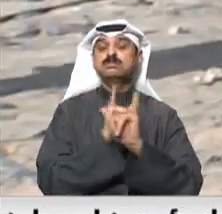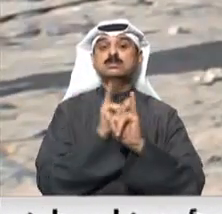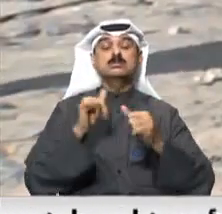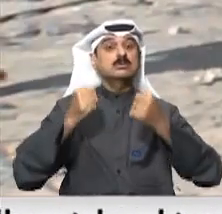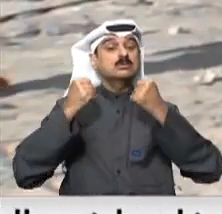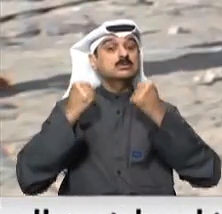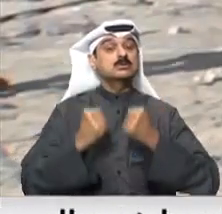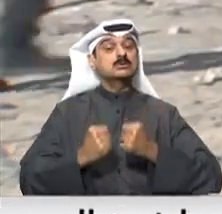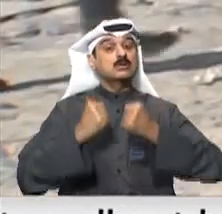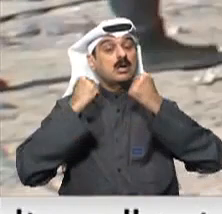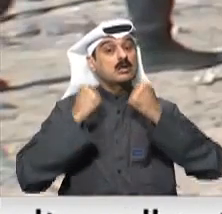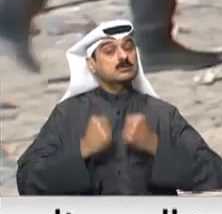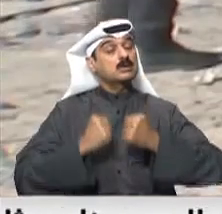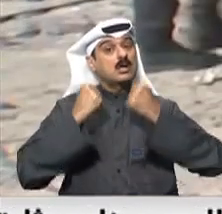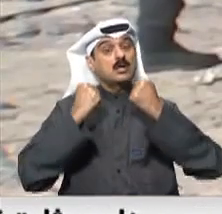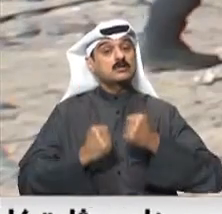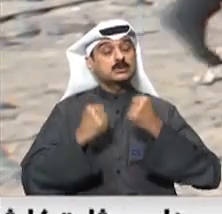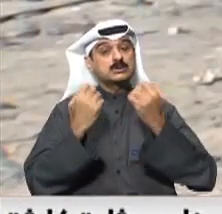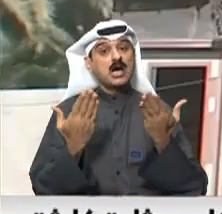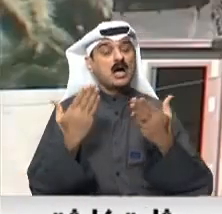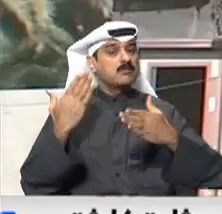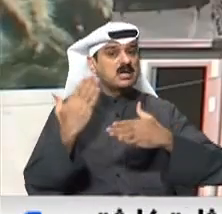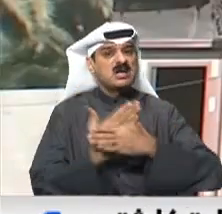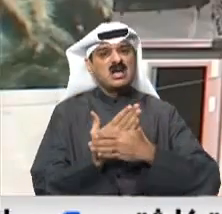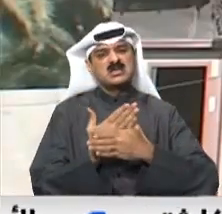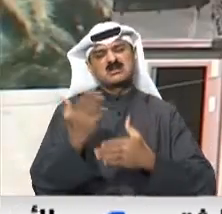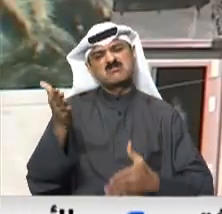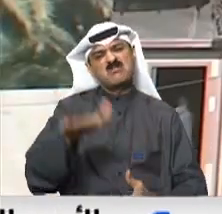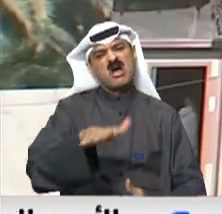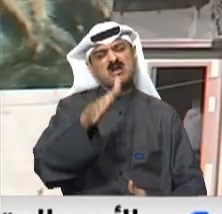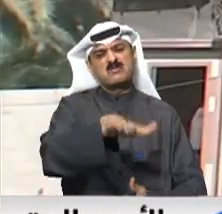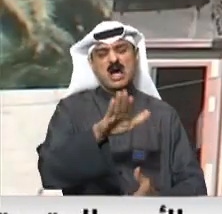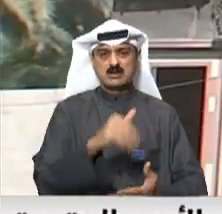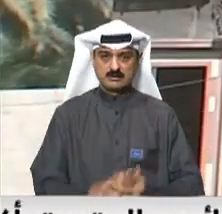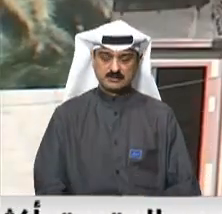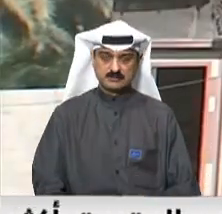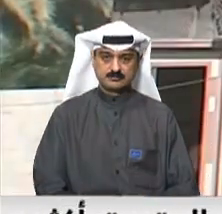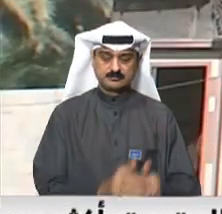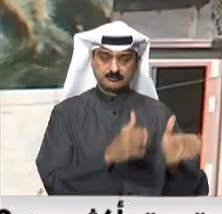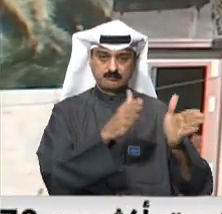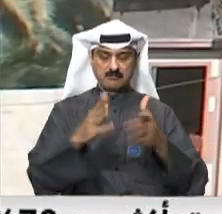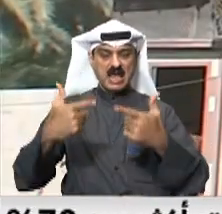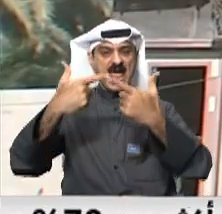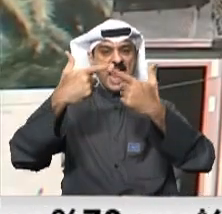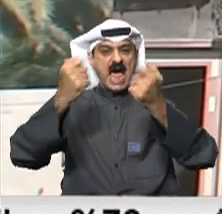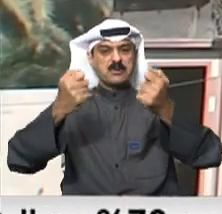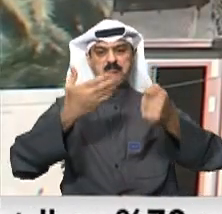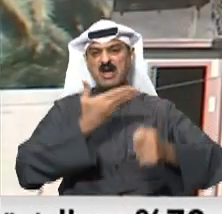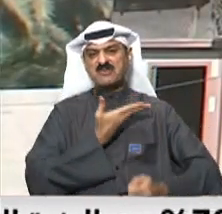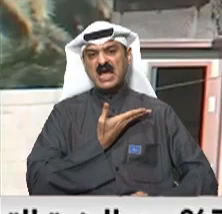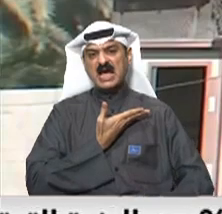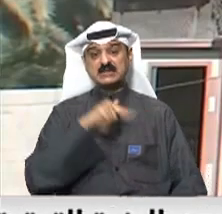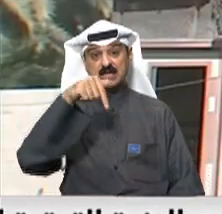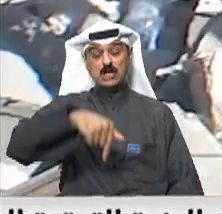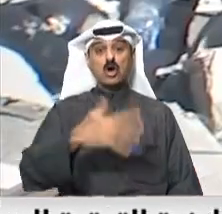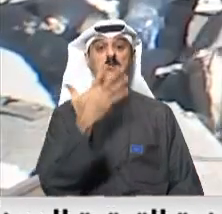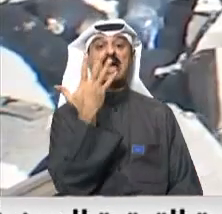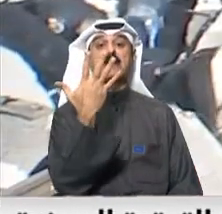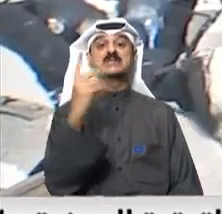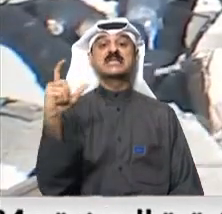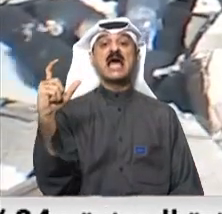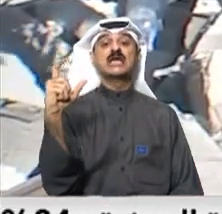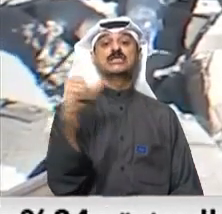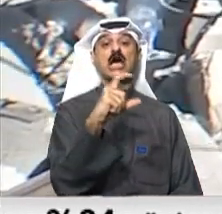نحن شايفينه هيك جرانا كل جران وحبايبنا راحوا الحرب في قطاع غزه بشهرها الخامس